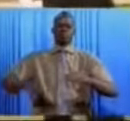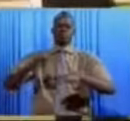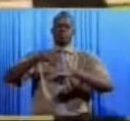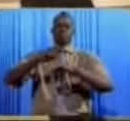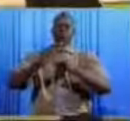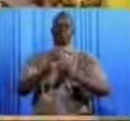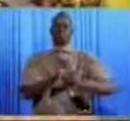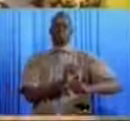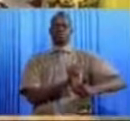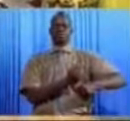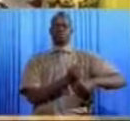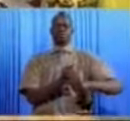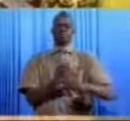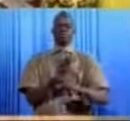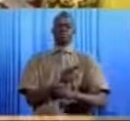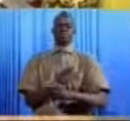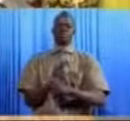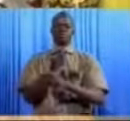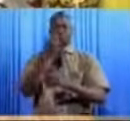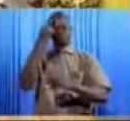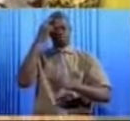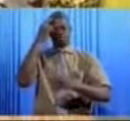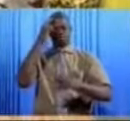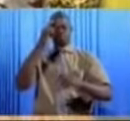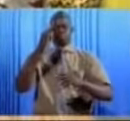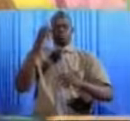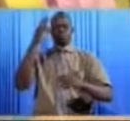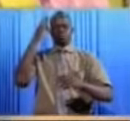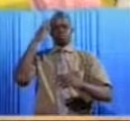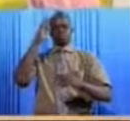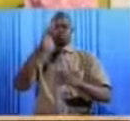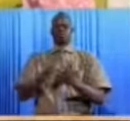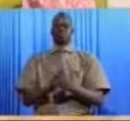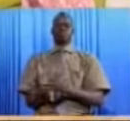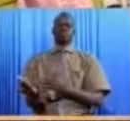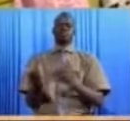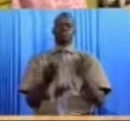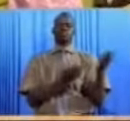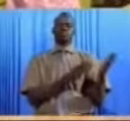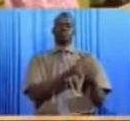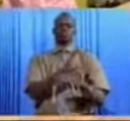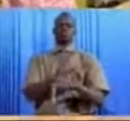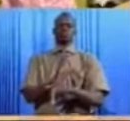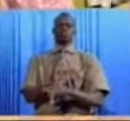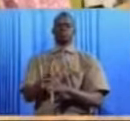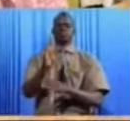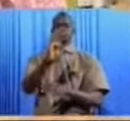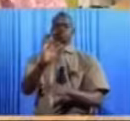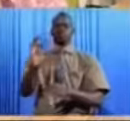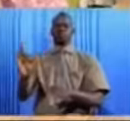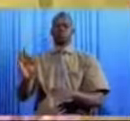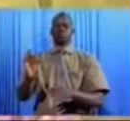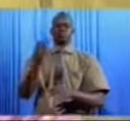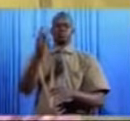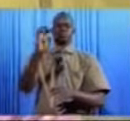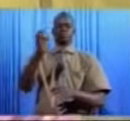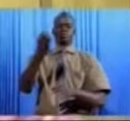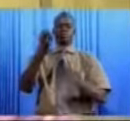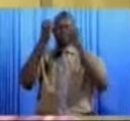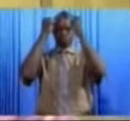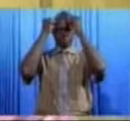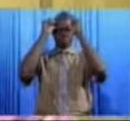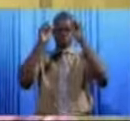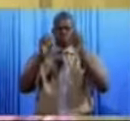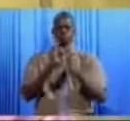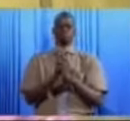sénégal retenu pour résoudre une session dépêché dans la capitale burkinabè le vice président a le président